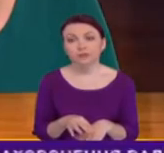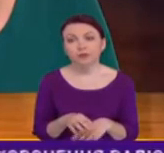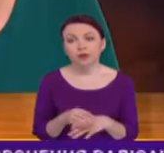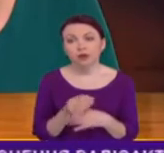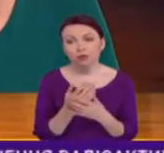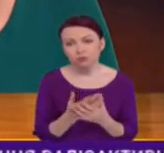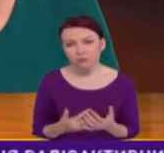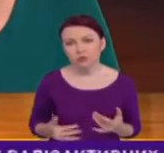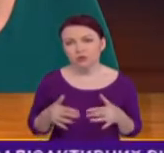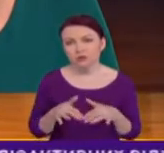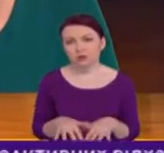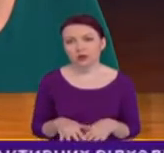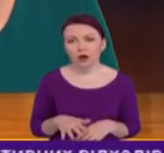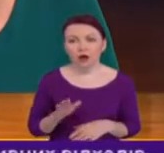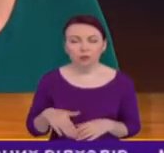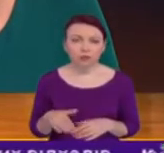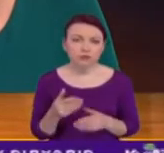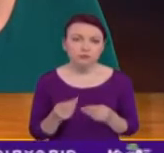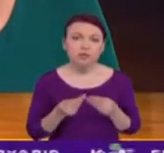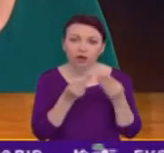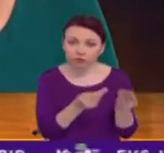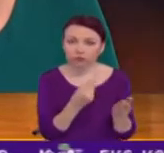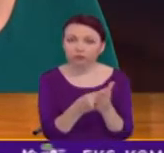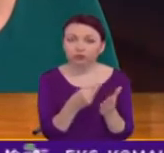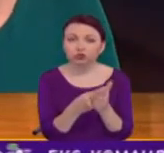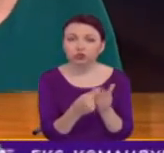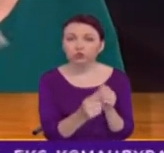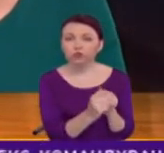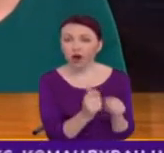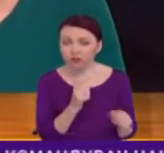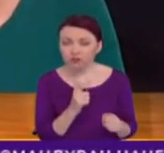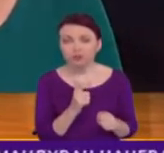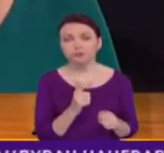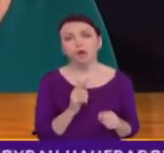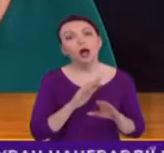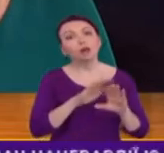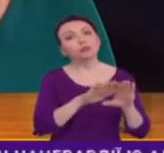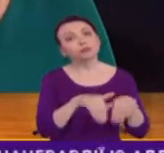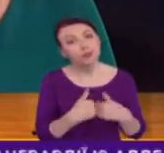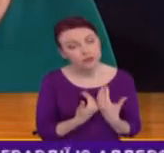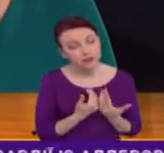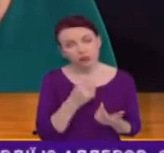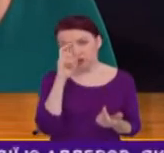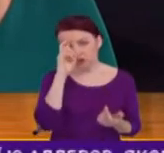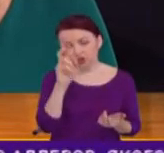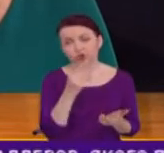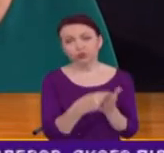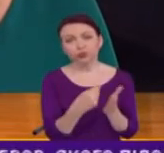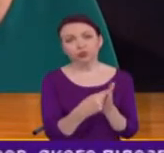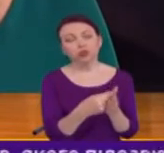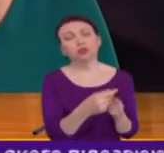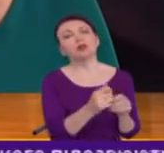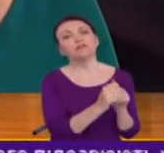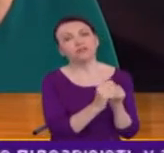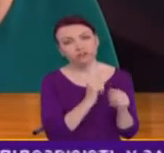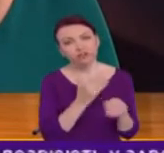будь-які дії, потім ми даємо заявку на бюджетування, на бюджет. Тільки після цього починають виділятися кошти. Коли, якщо